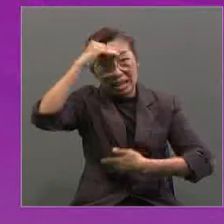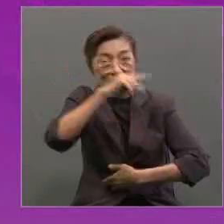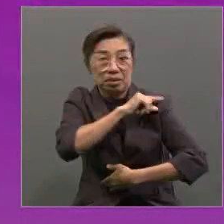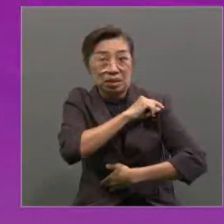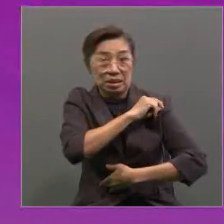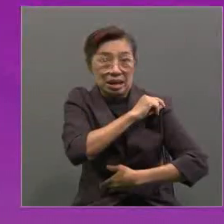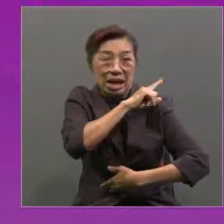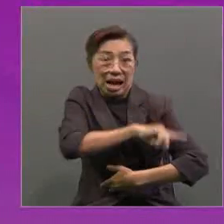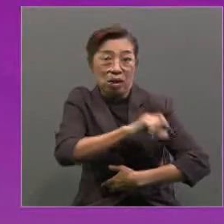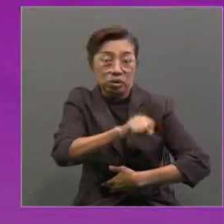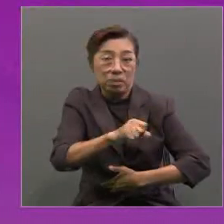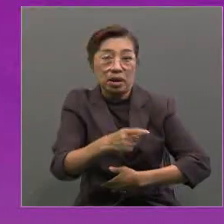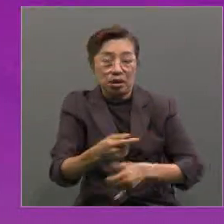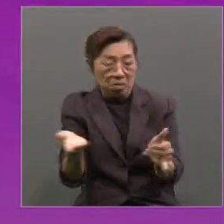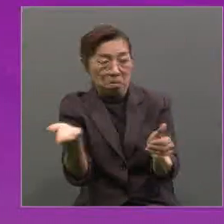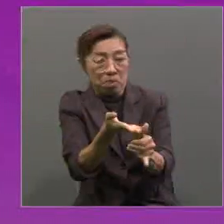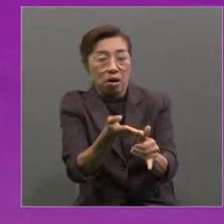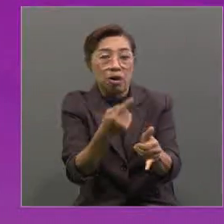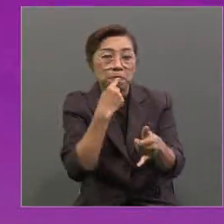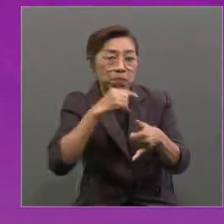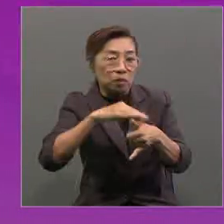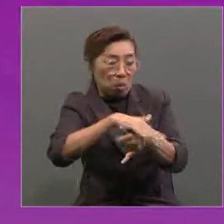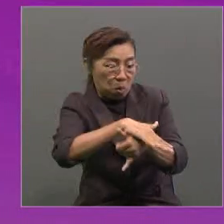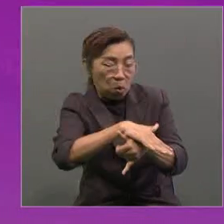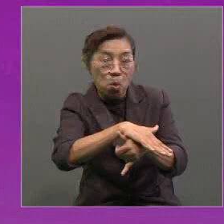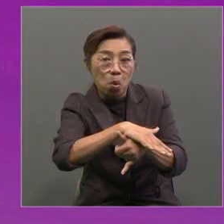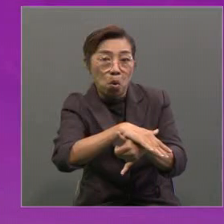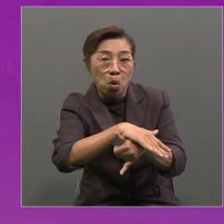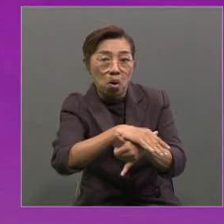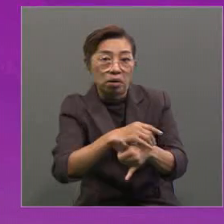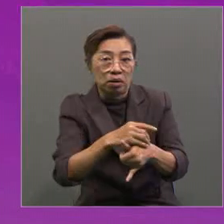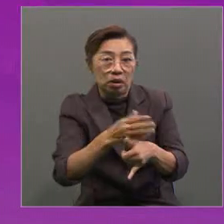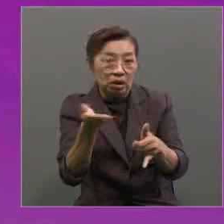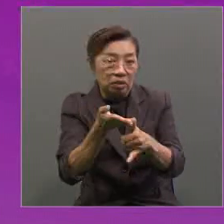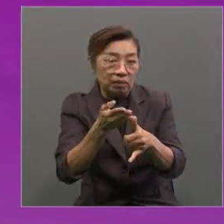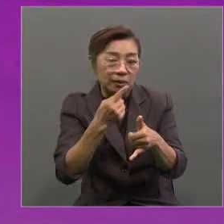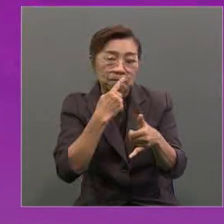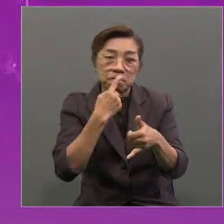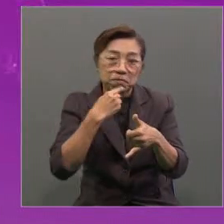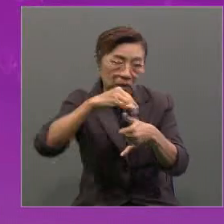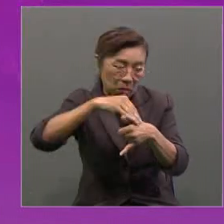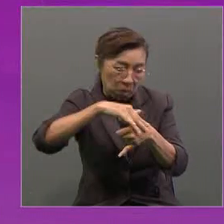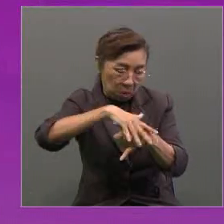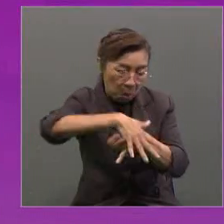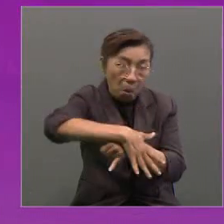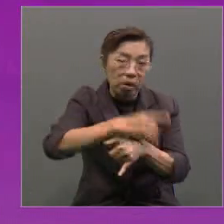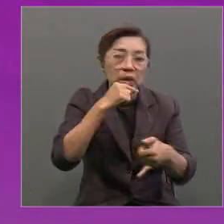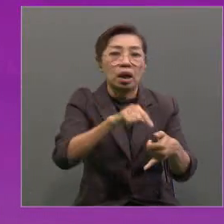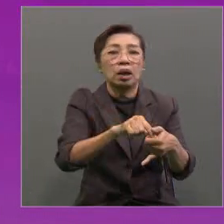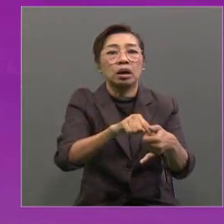าวใช่ไหมคะ ใช่ แต่น้องเขาถูกฟันไงทีนี้เลือดมันอาบเนี่ยไหลลงมาที่คอที่เสื้อผ้าจนกลายเป็นสีแดงเลยนะคะ